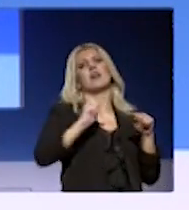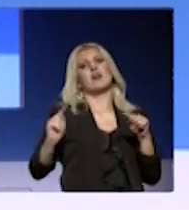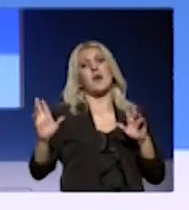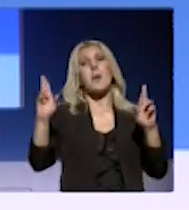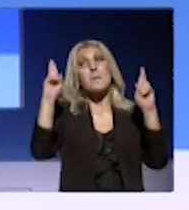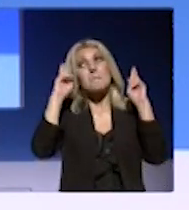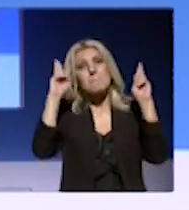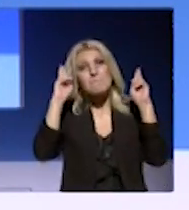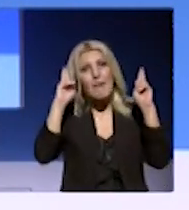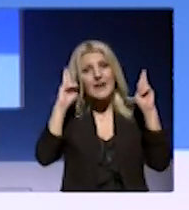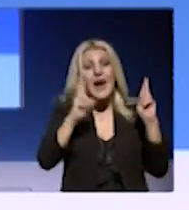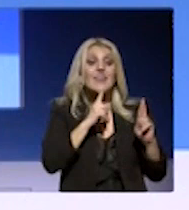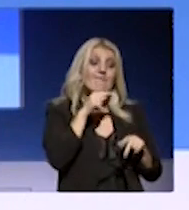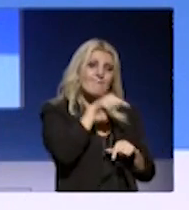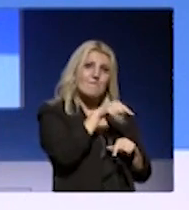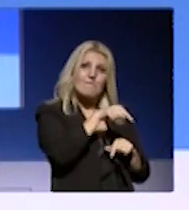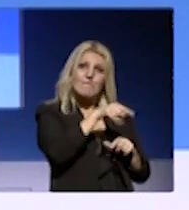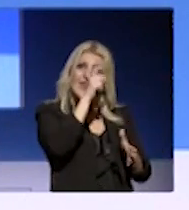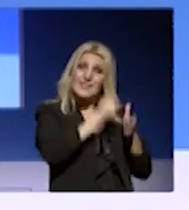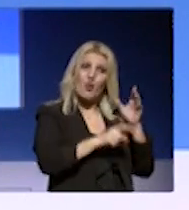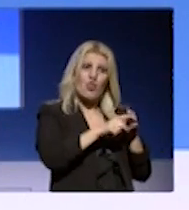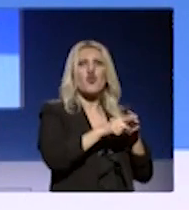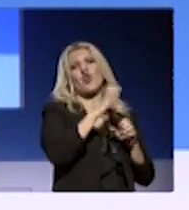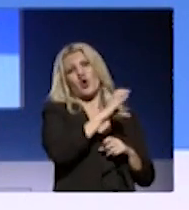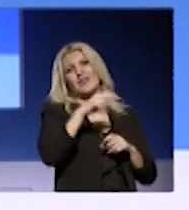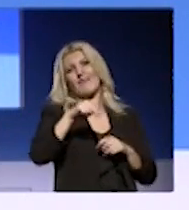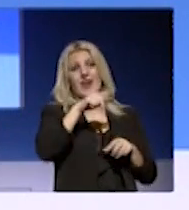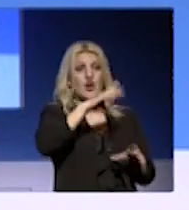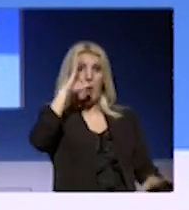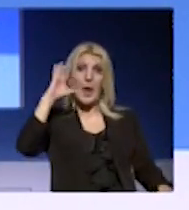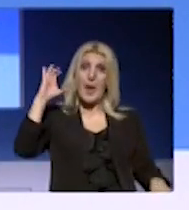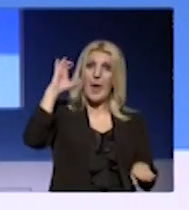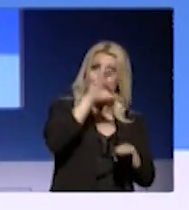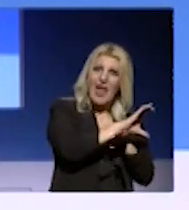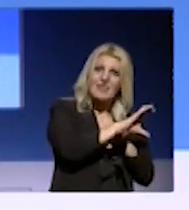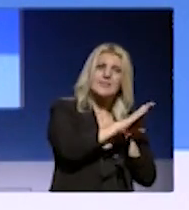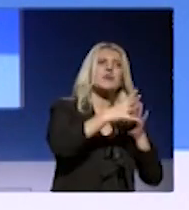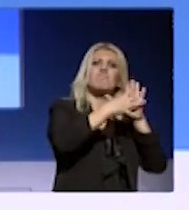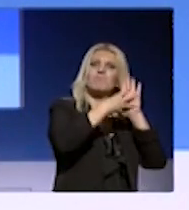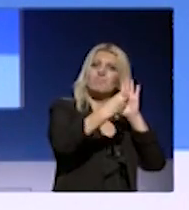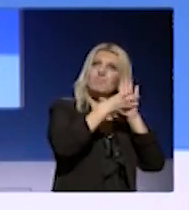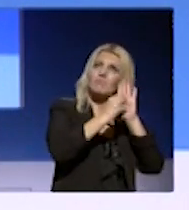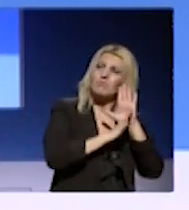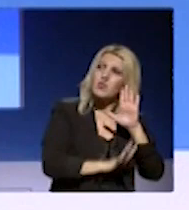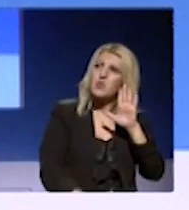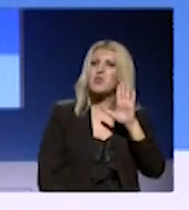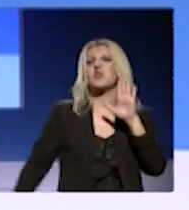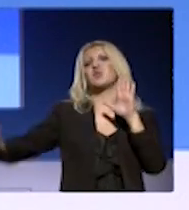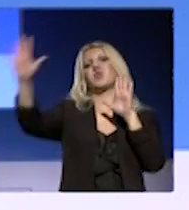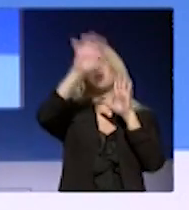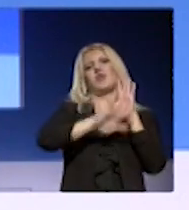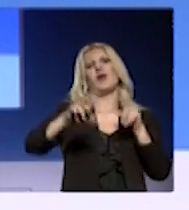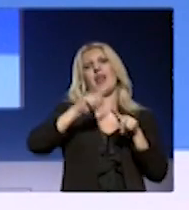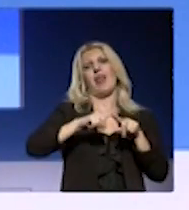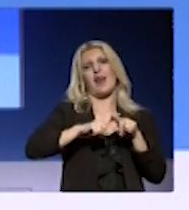αυτή επένδυση να αποτελέσει φάρο και οδηγό και για άλλες αντίστοιχες επενδύσεις σε άλλα σημεία της πατρίδας μας.